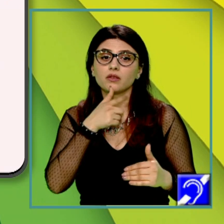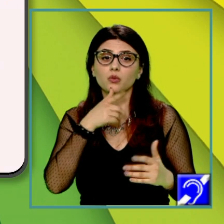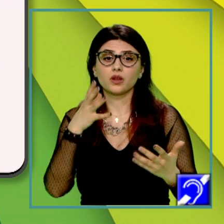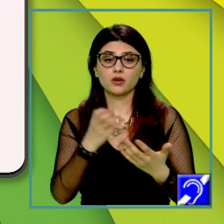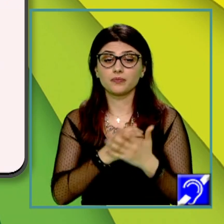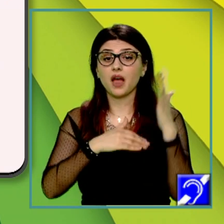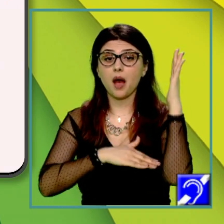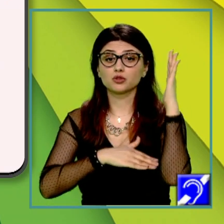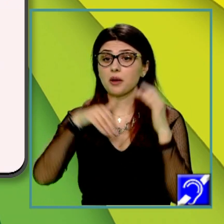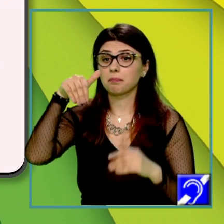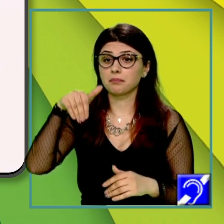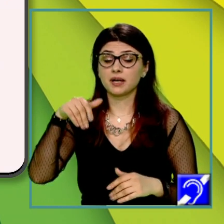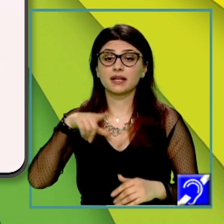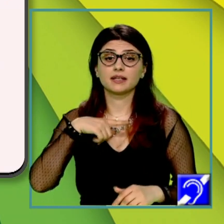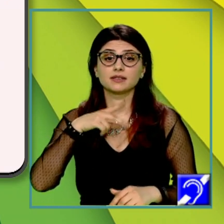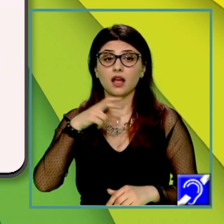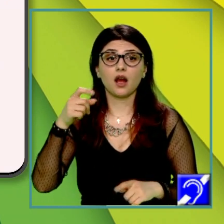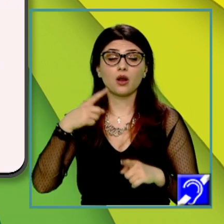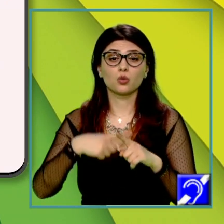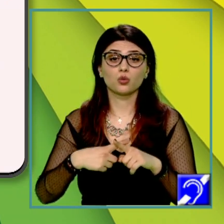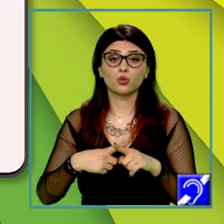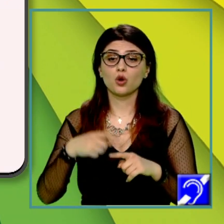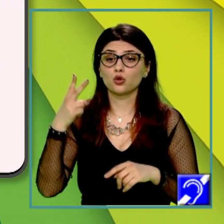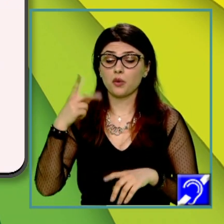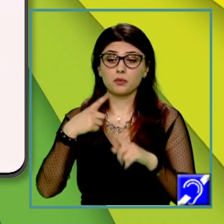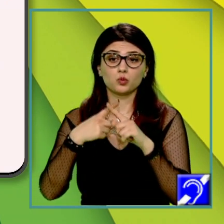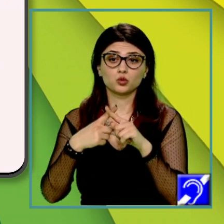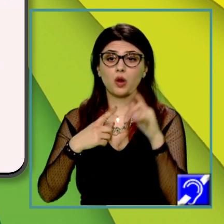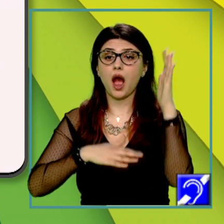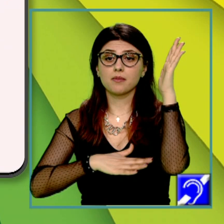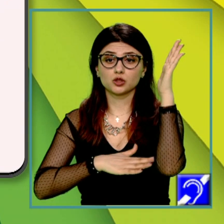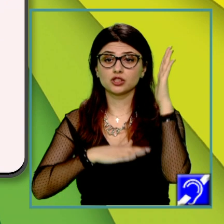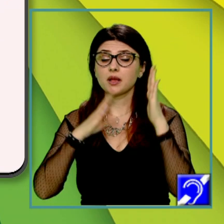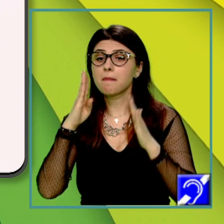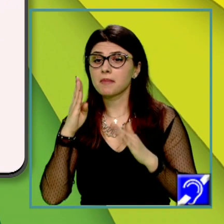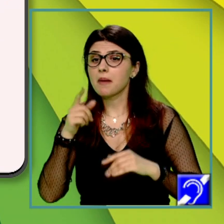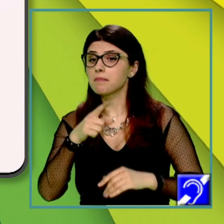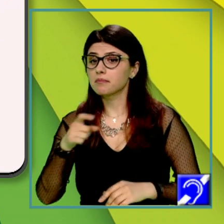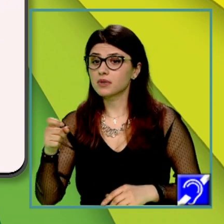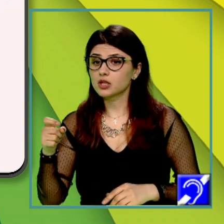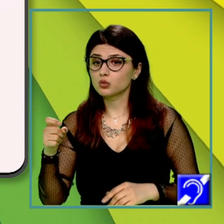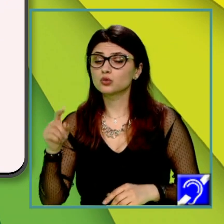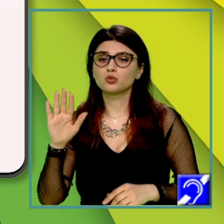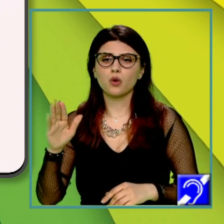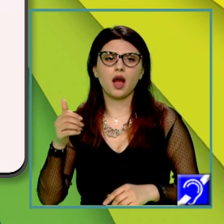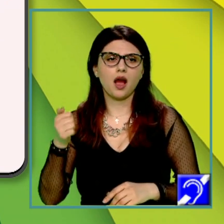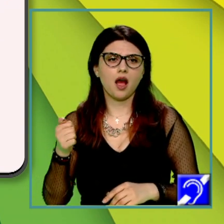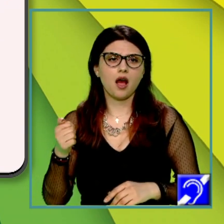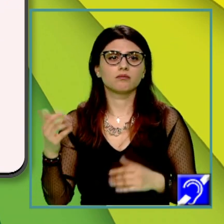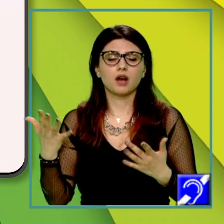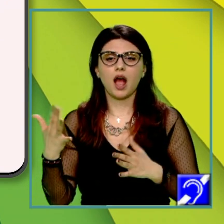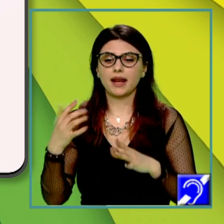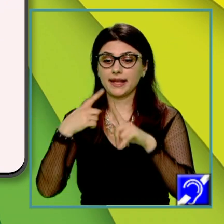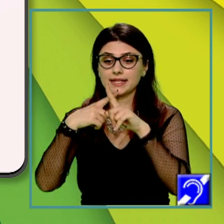afisa lui m egal cu o 2 înmulțit cu accesa lui b minus 8 și să lui a adică